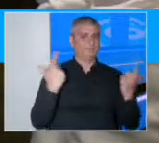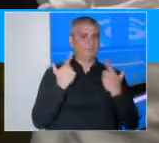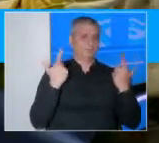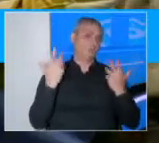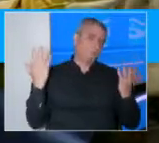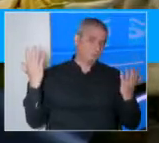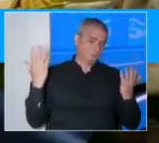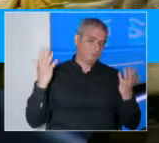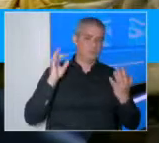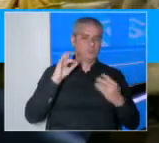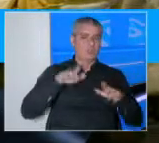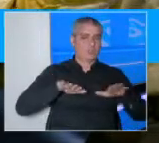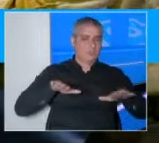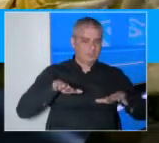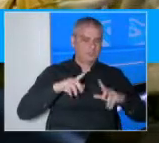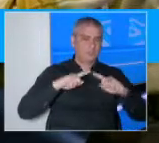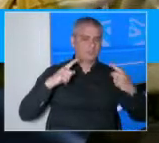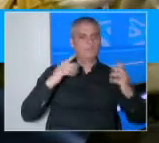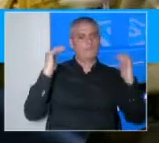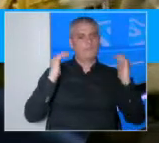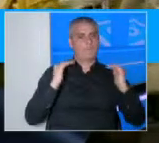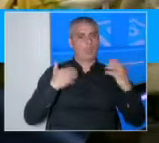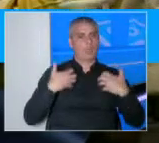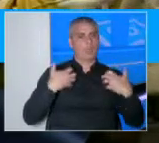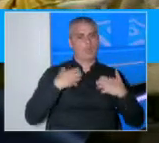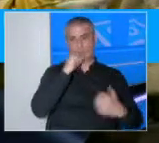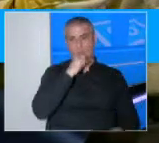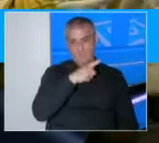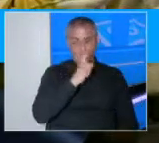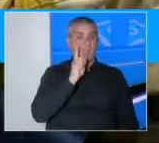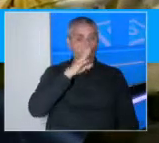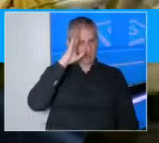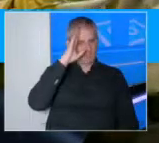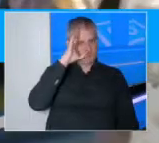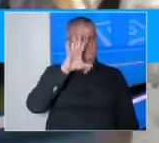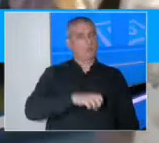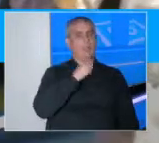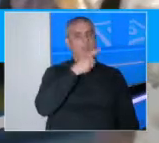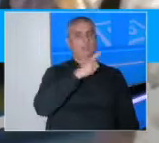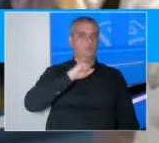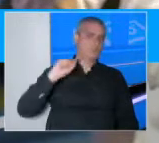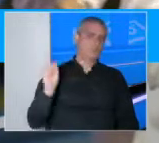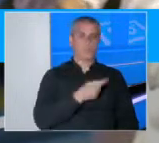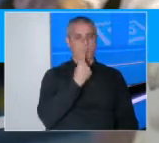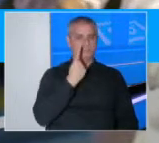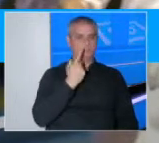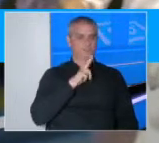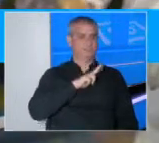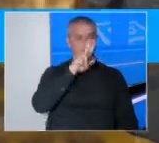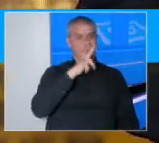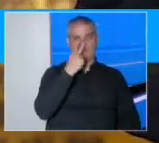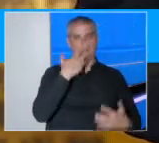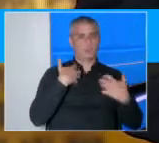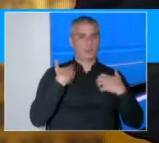אתה יודע, של תקליטנים וכו', פחות אומנים מופיעים, אבל חיפה לקחה פעם את כולם באזור הצפון מבחינת